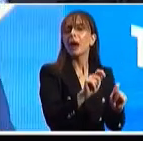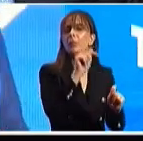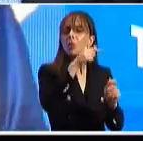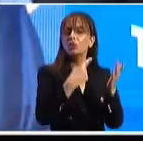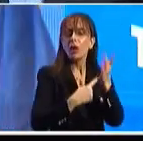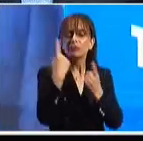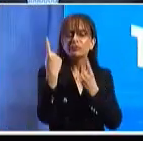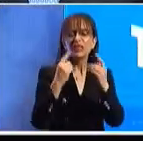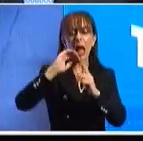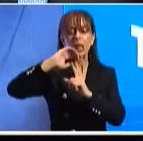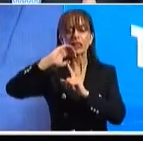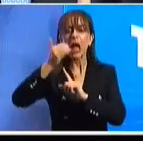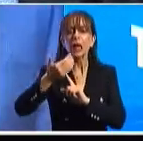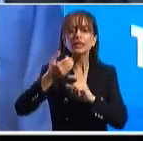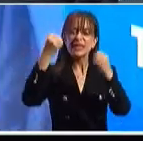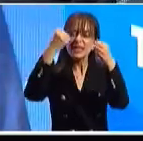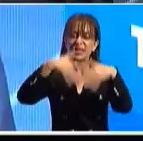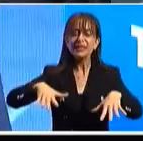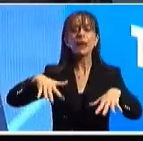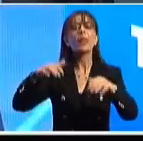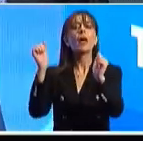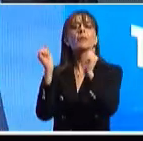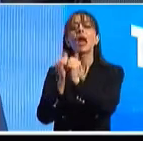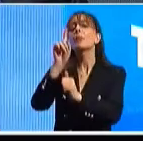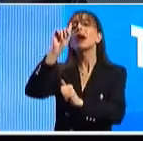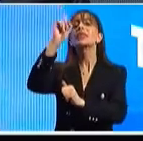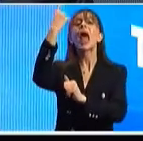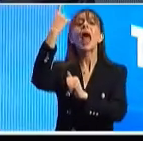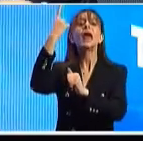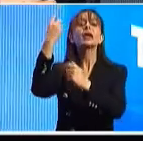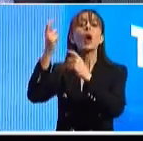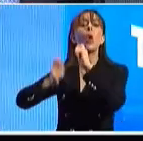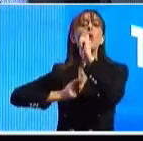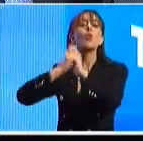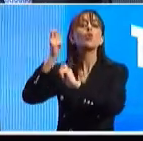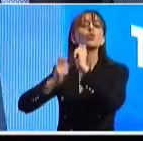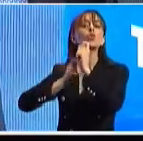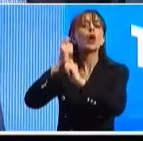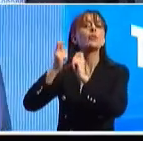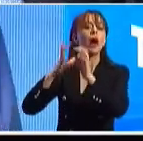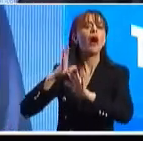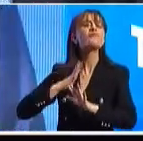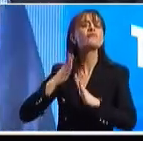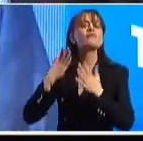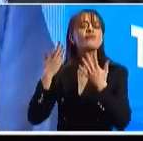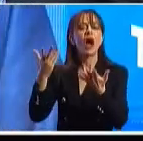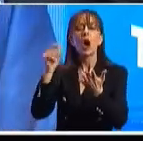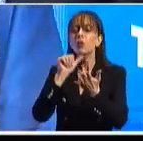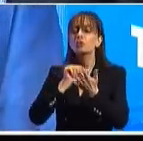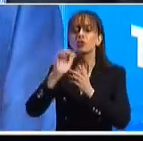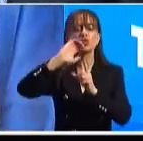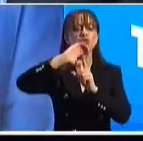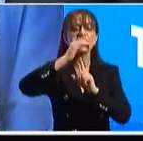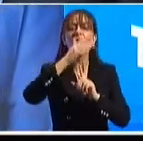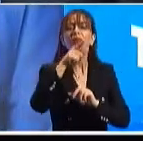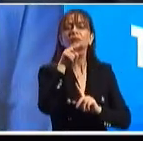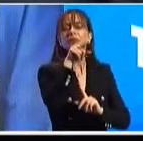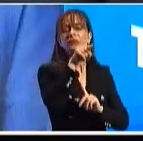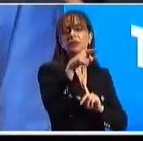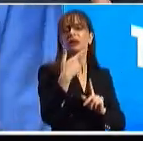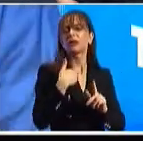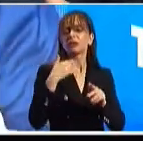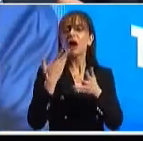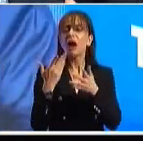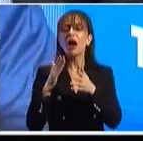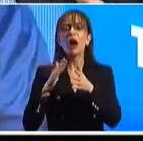taksi sistemiyle birlikte tek uygulamayla vatandaşlarımızın bütün taksilere işte gelirken bir abimiz diyor ki ya otoparkları